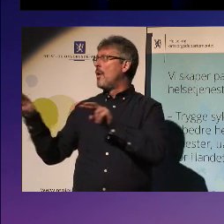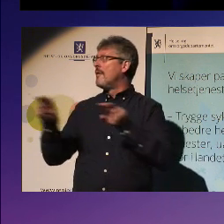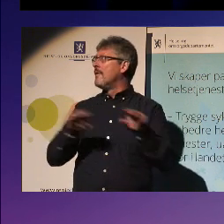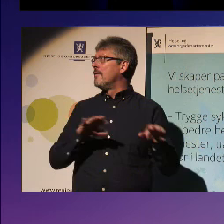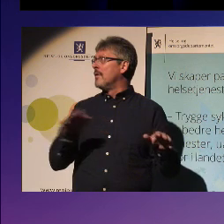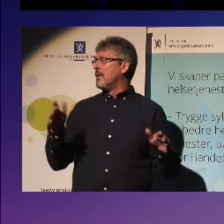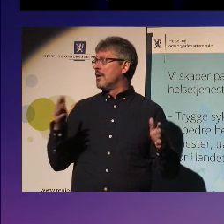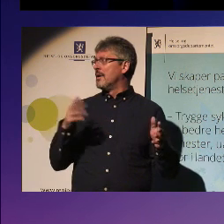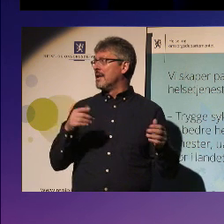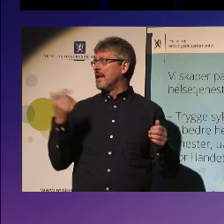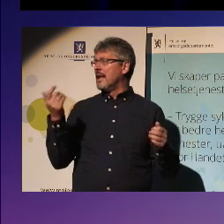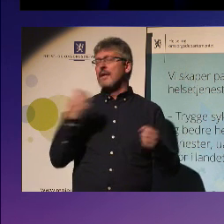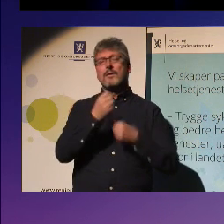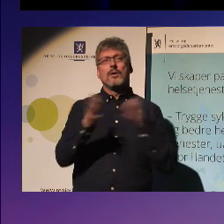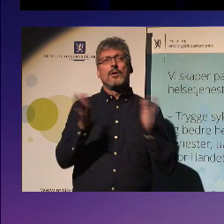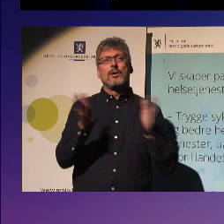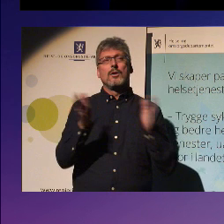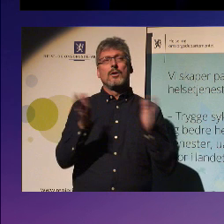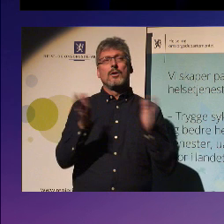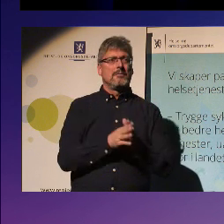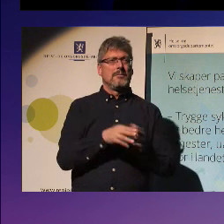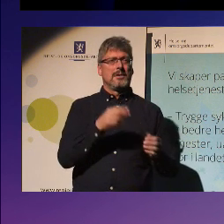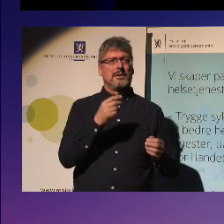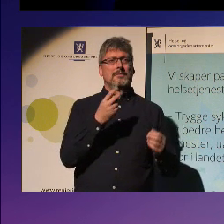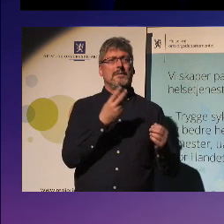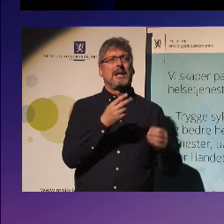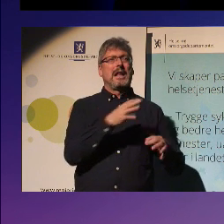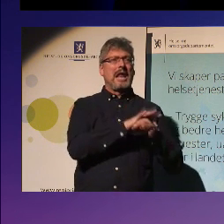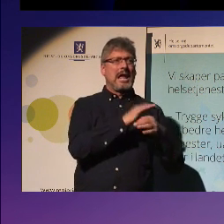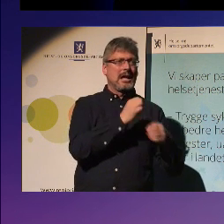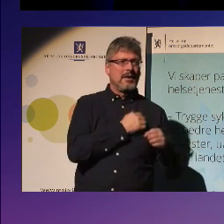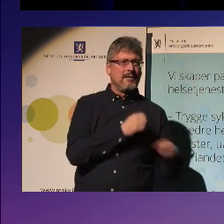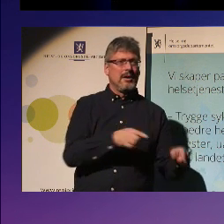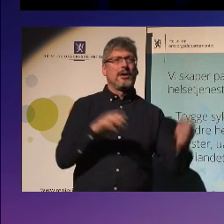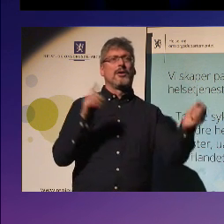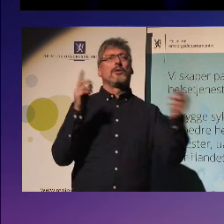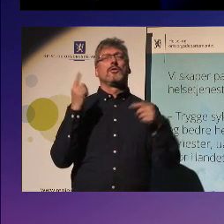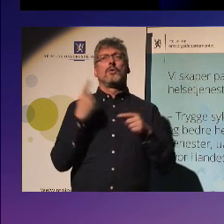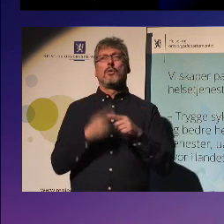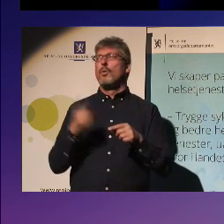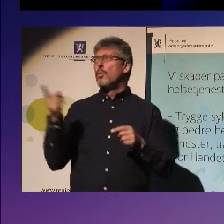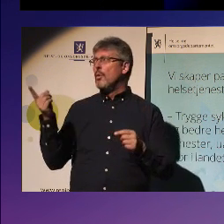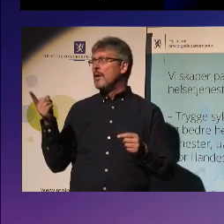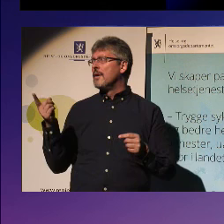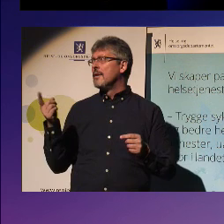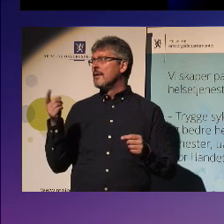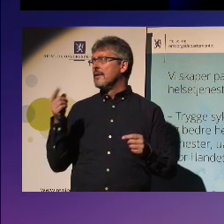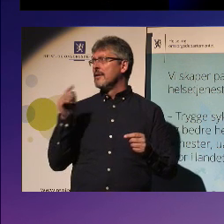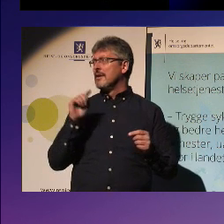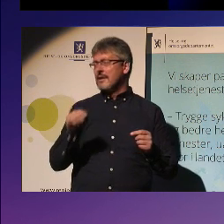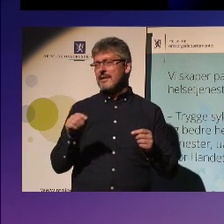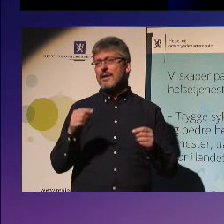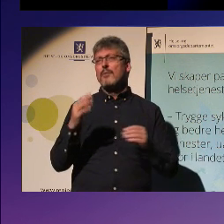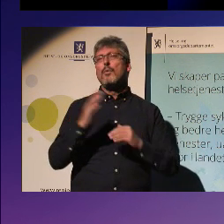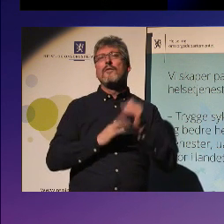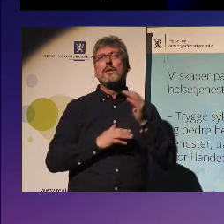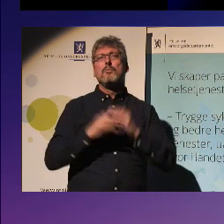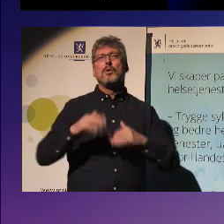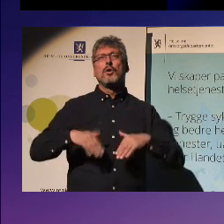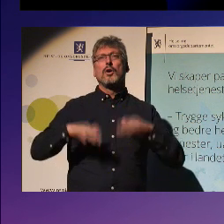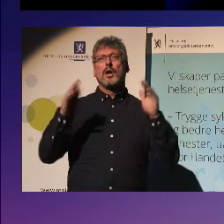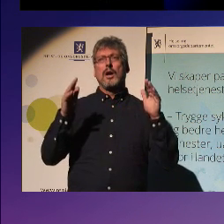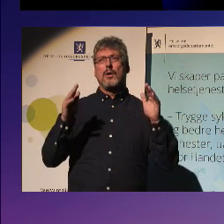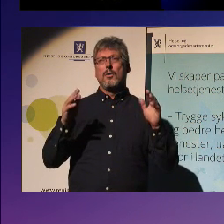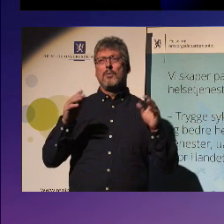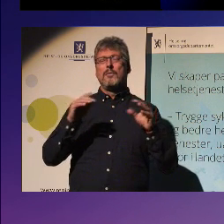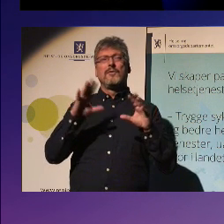meldinger. Det gjør vi sammen med Værnesregionen legevakt, så vi har 24-7 der, og det vi, tilsvarende må vi bygge opp på en måte for å